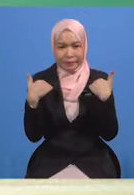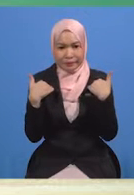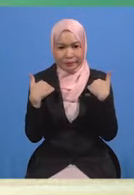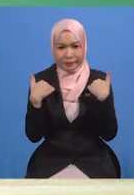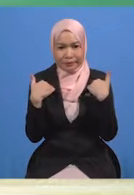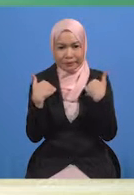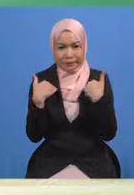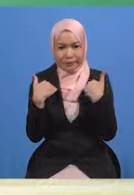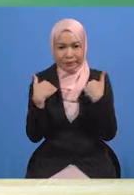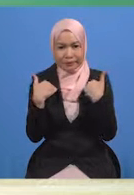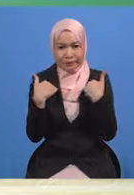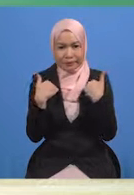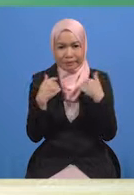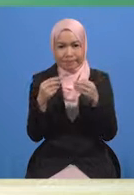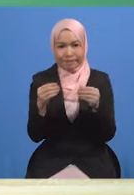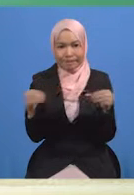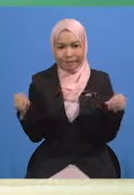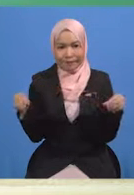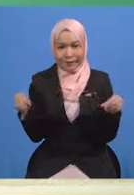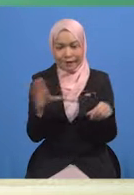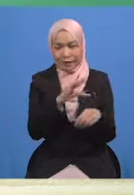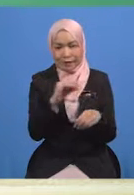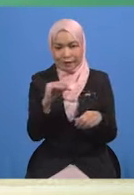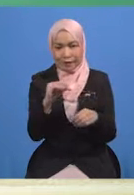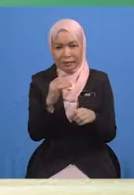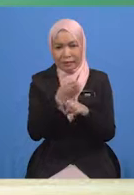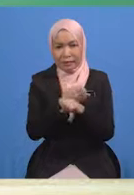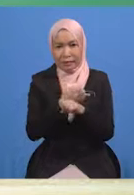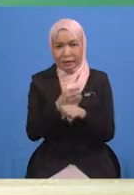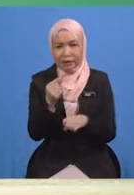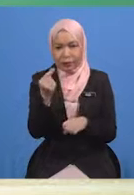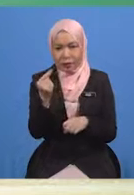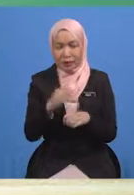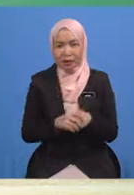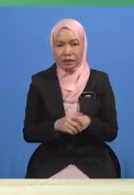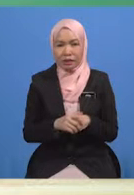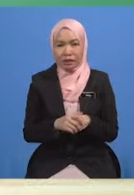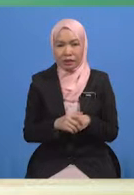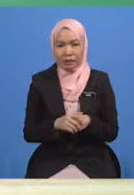mengandungi butir pasir dan batu-batu kecil.